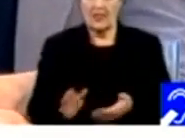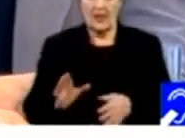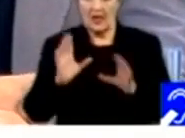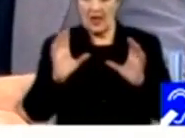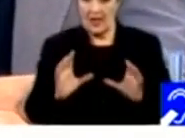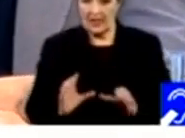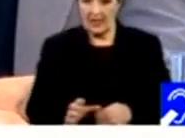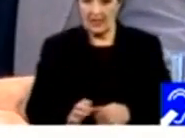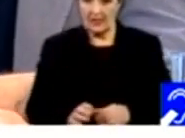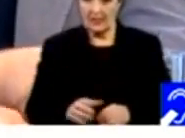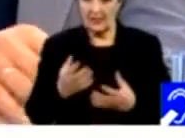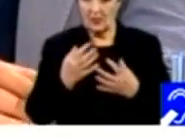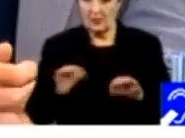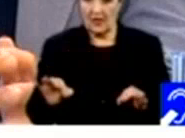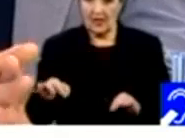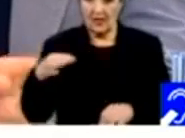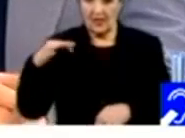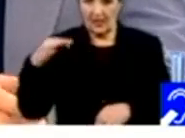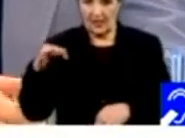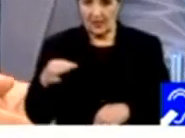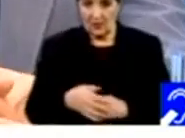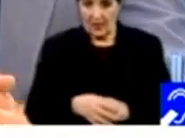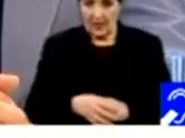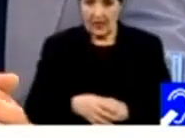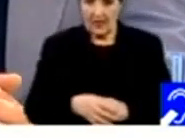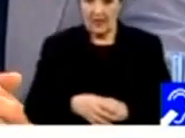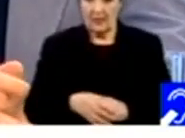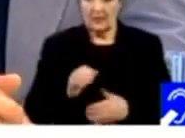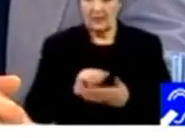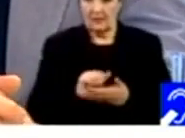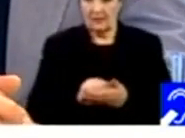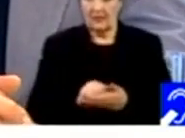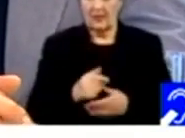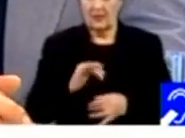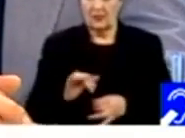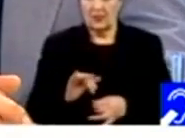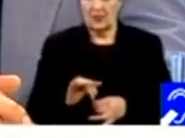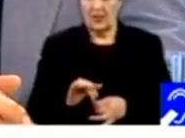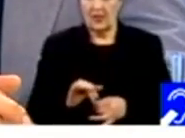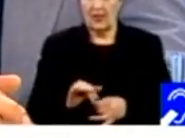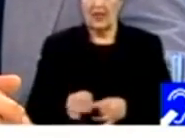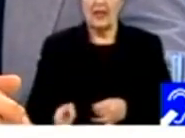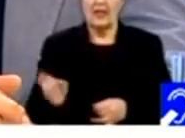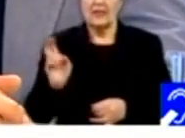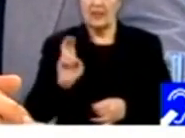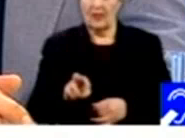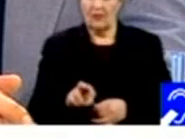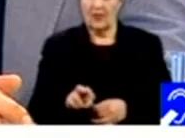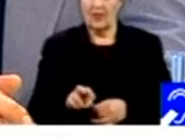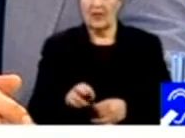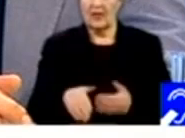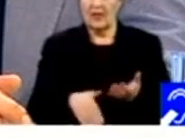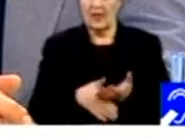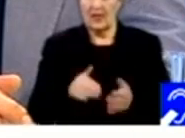ilegalități în eliberarea celor autorizații și în ce măsură CMC-ul poate interveni la timp pentru